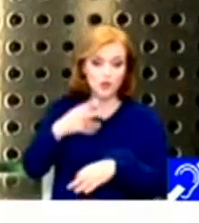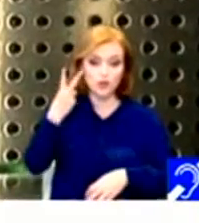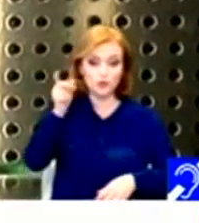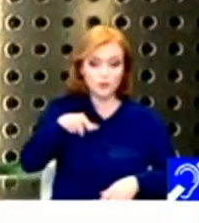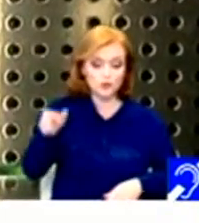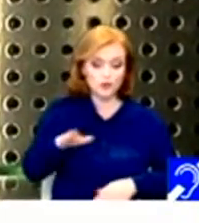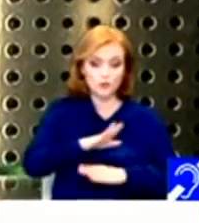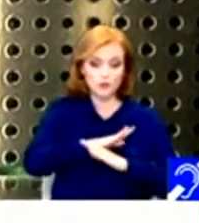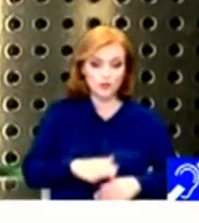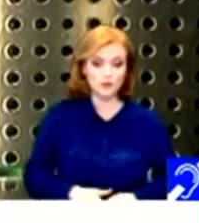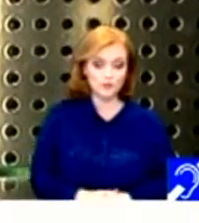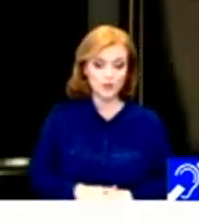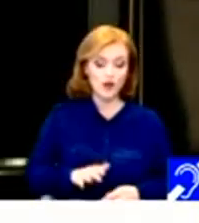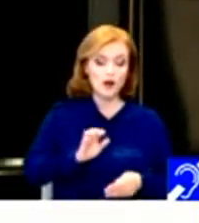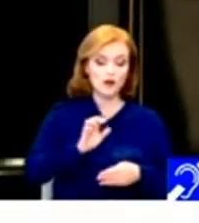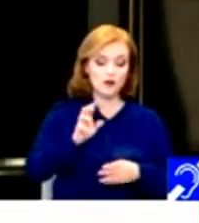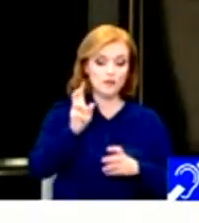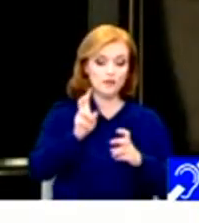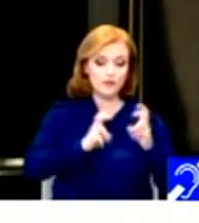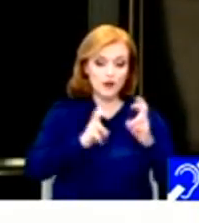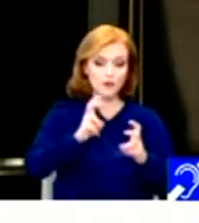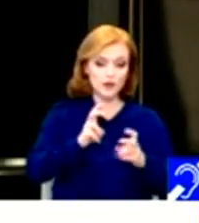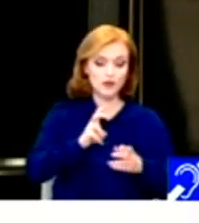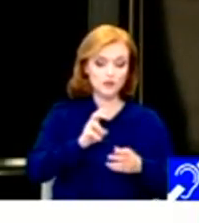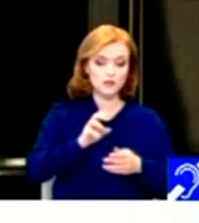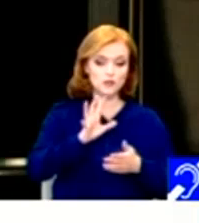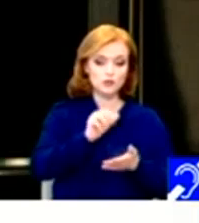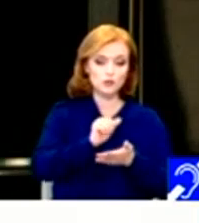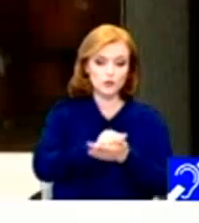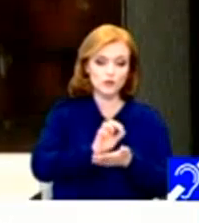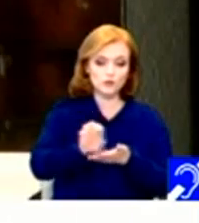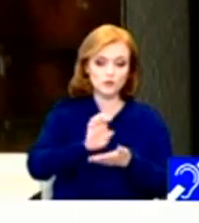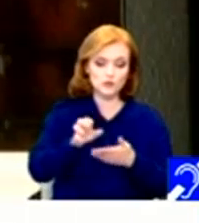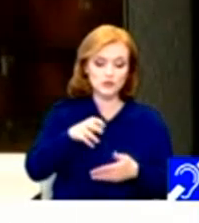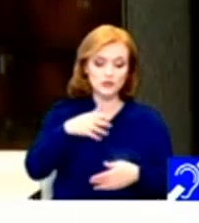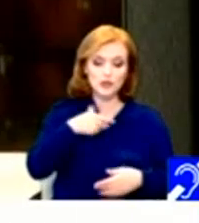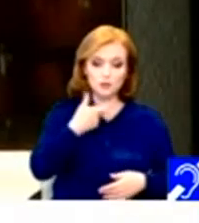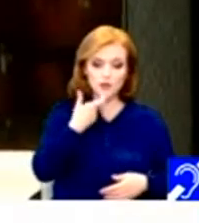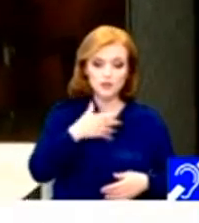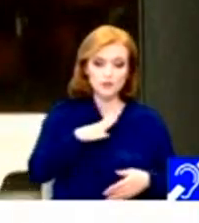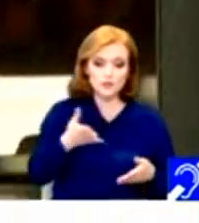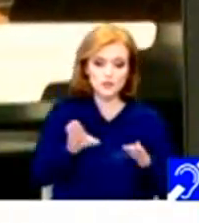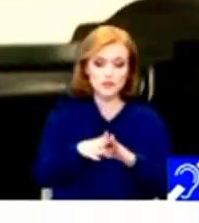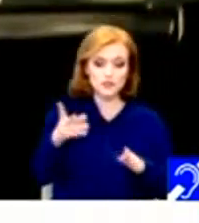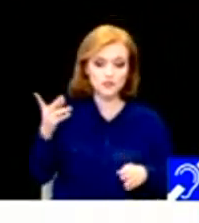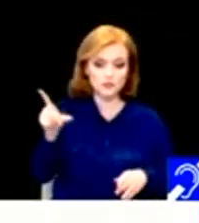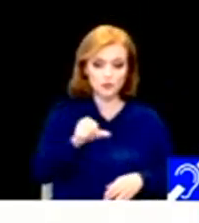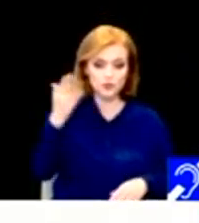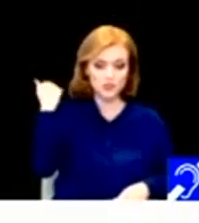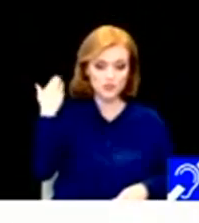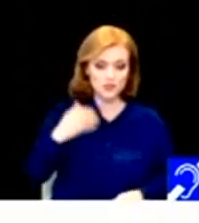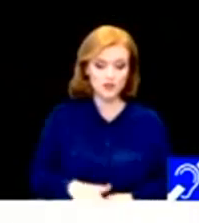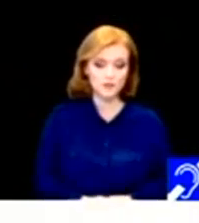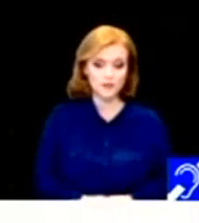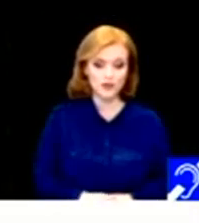în landul Hesse. Fabrica de mezeluri de la Wilke, de unde proveneau alimentele, a fost închisă săptămâna trecută. Potrivit